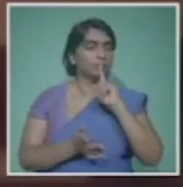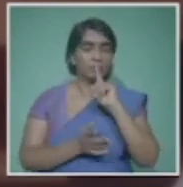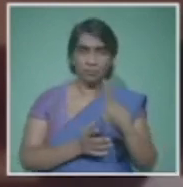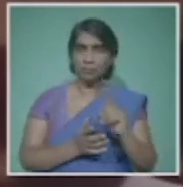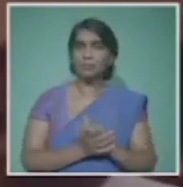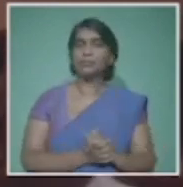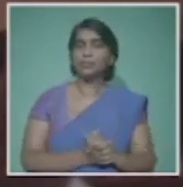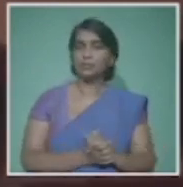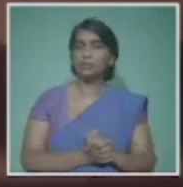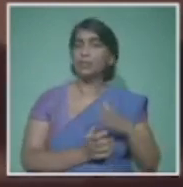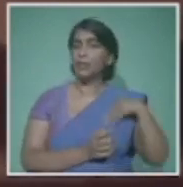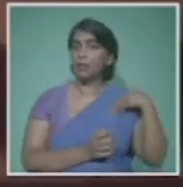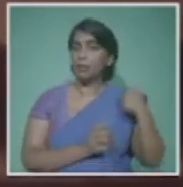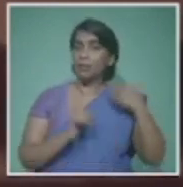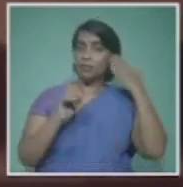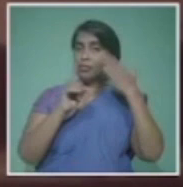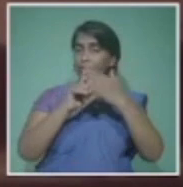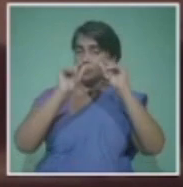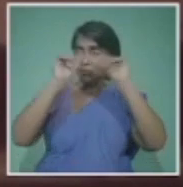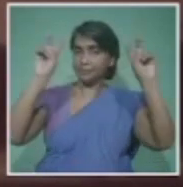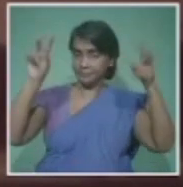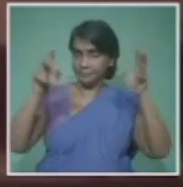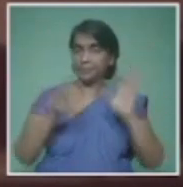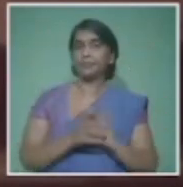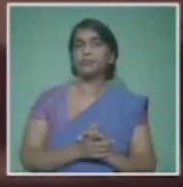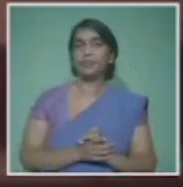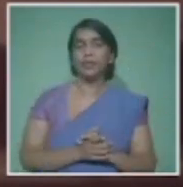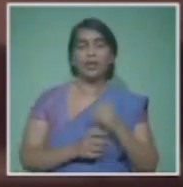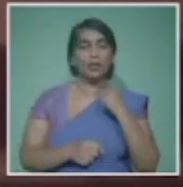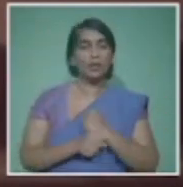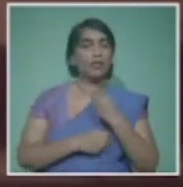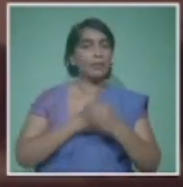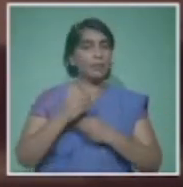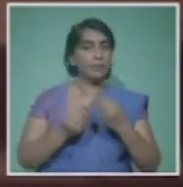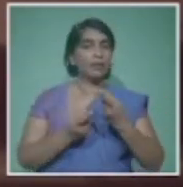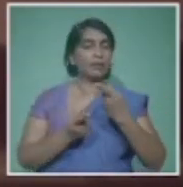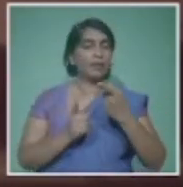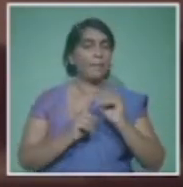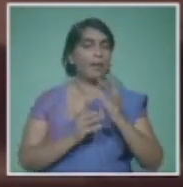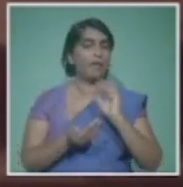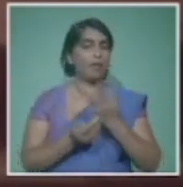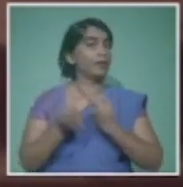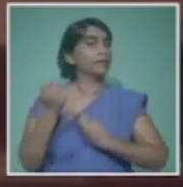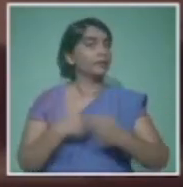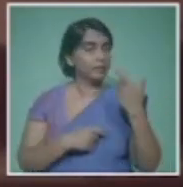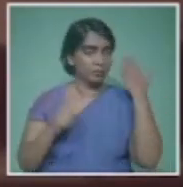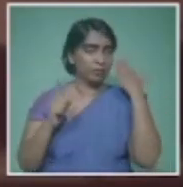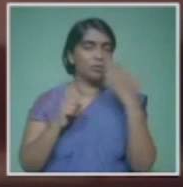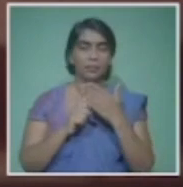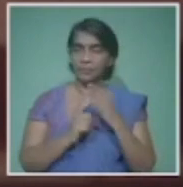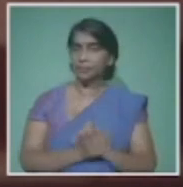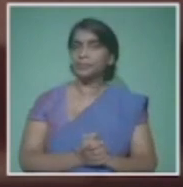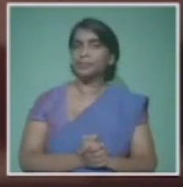tamai. Pradana ma tema kedi ruang dekka, raja biapara prti yuho kata kiri ma kiena matru